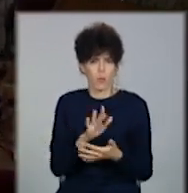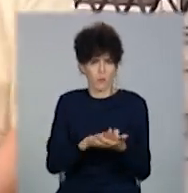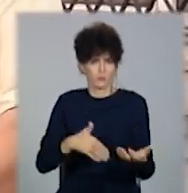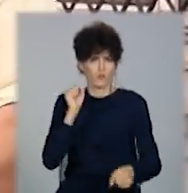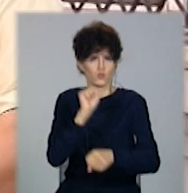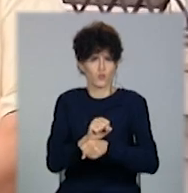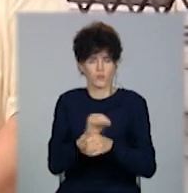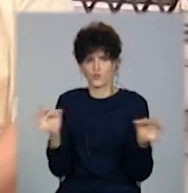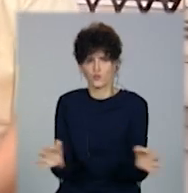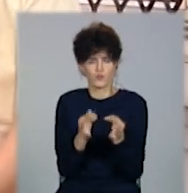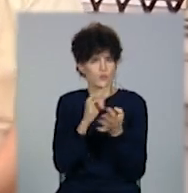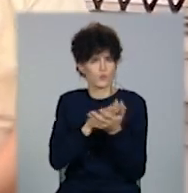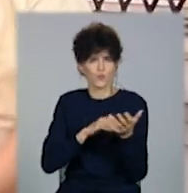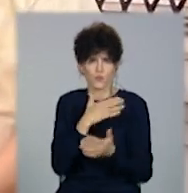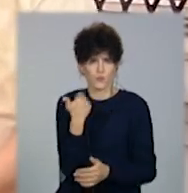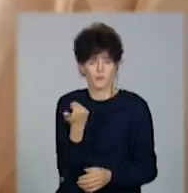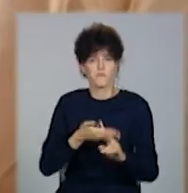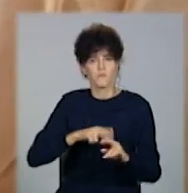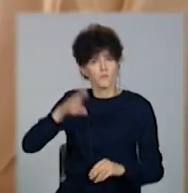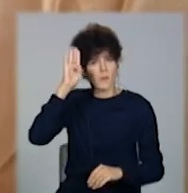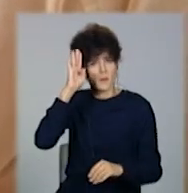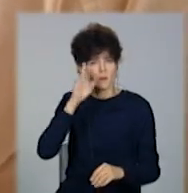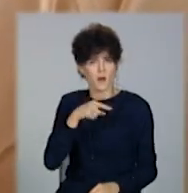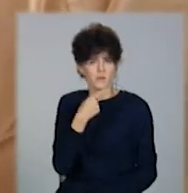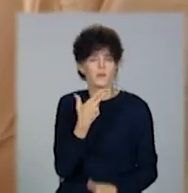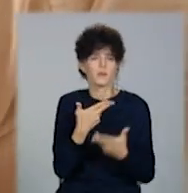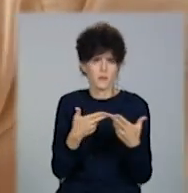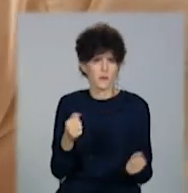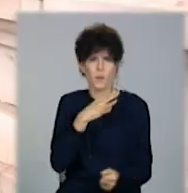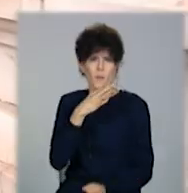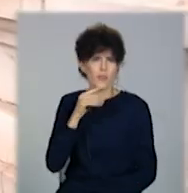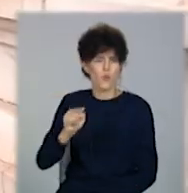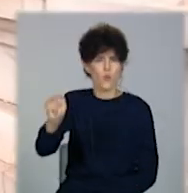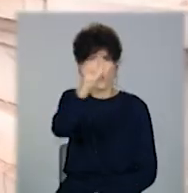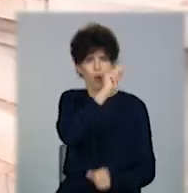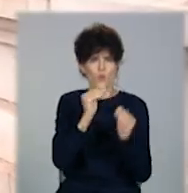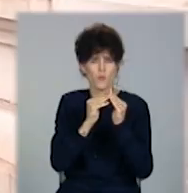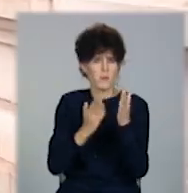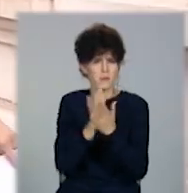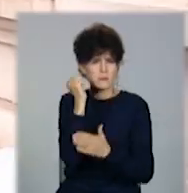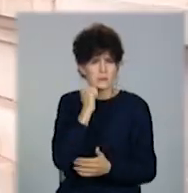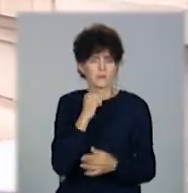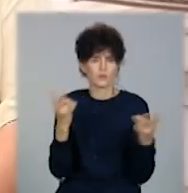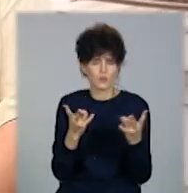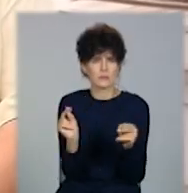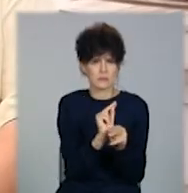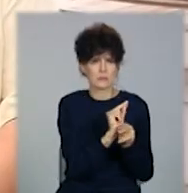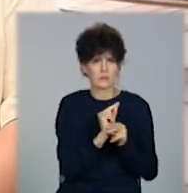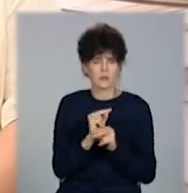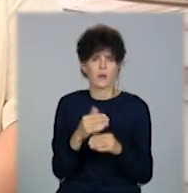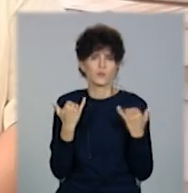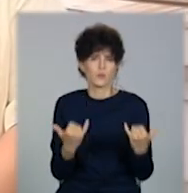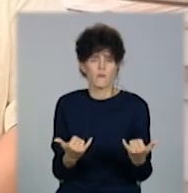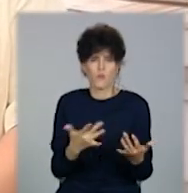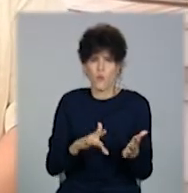закончилось. У міськраді про стан триповерхівки знають, таких, кажуть, в місті багато і ремонтують їх по черзі. В городе